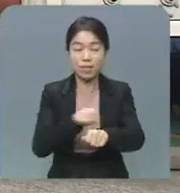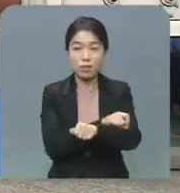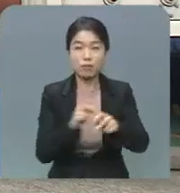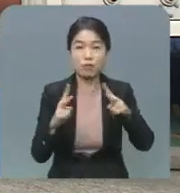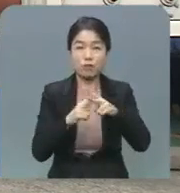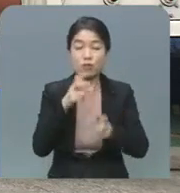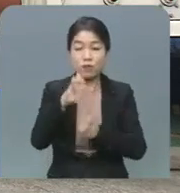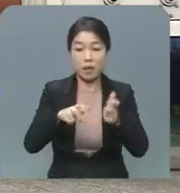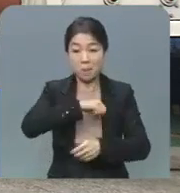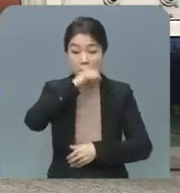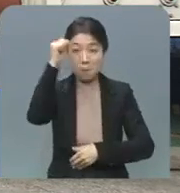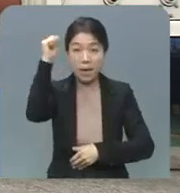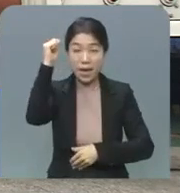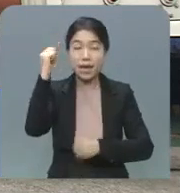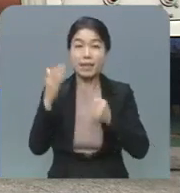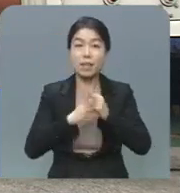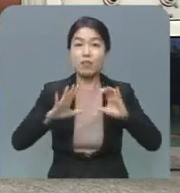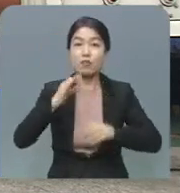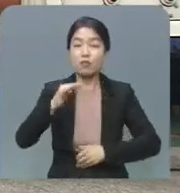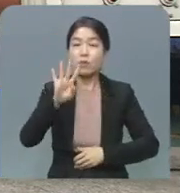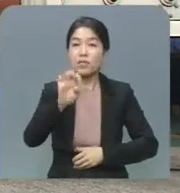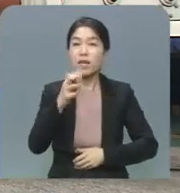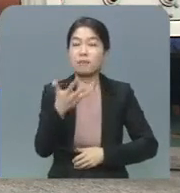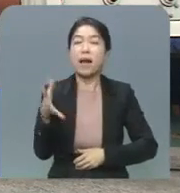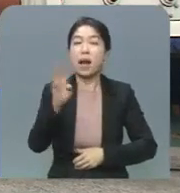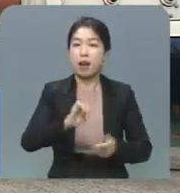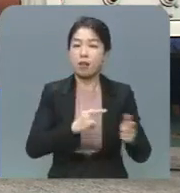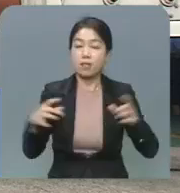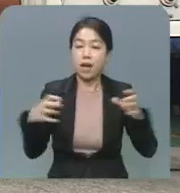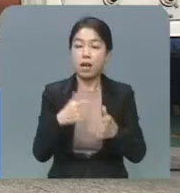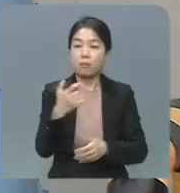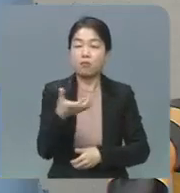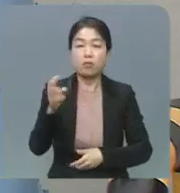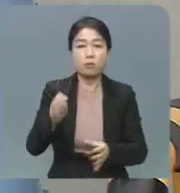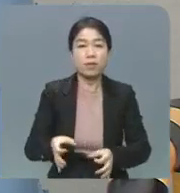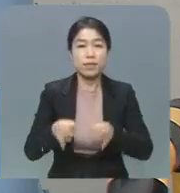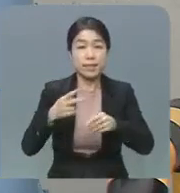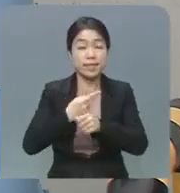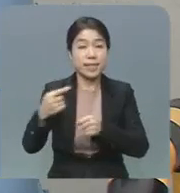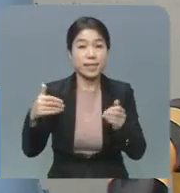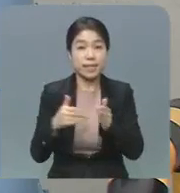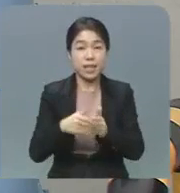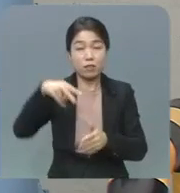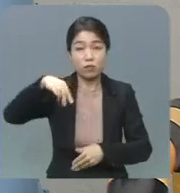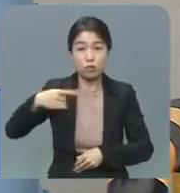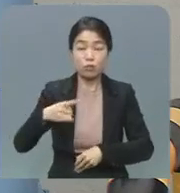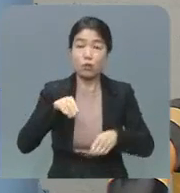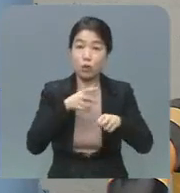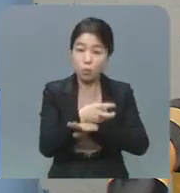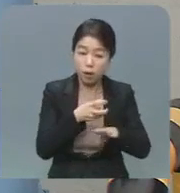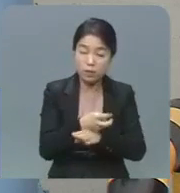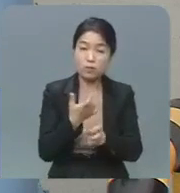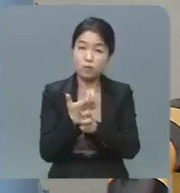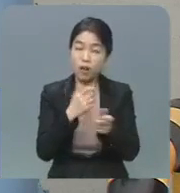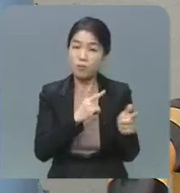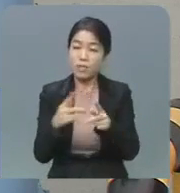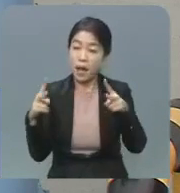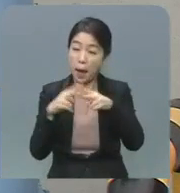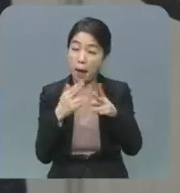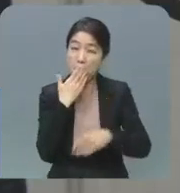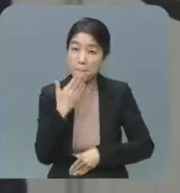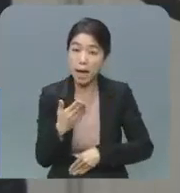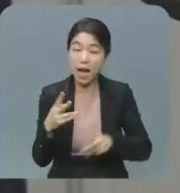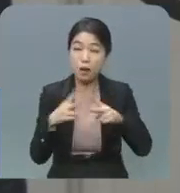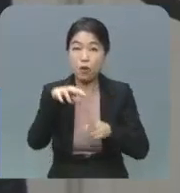사업에 선정돼 국비 48억 등 60억원을 들여 댄 여까지 소 퍼스 와 쏙 화물차를 충전할 수 있는